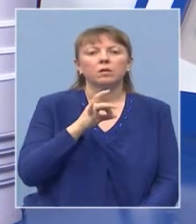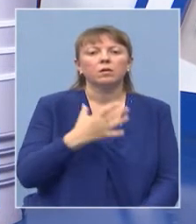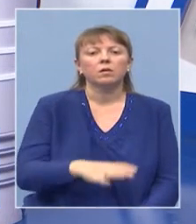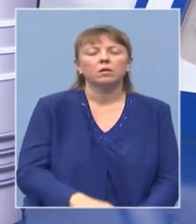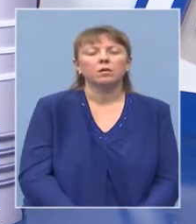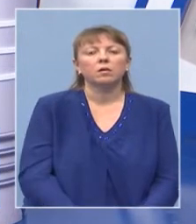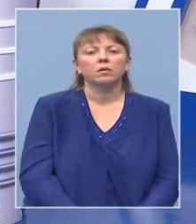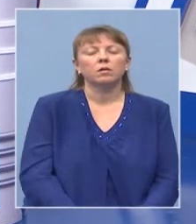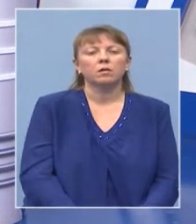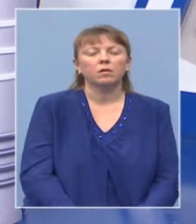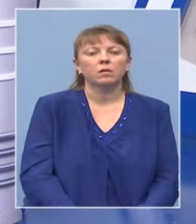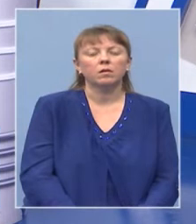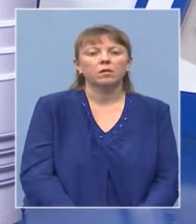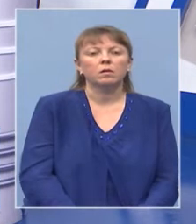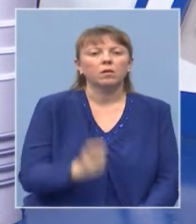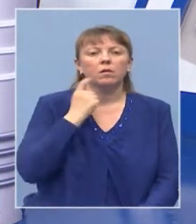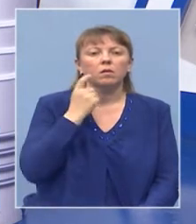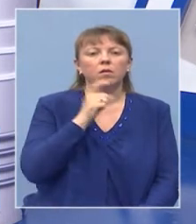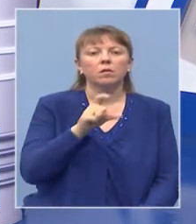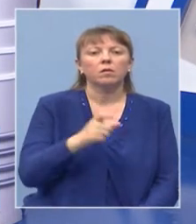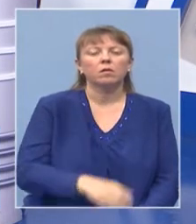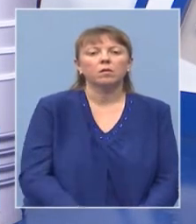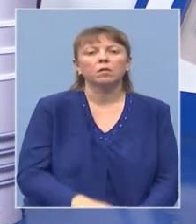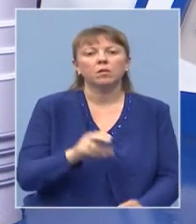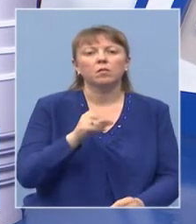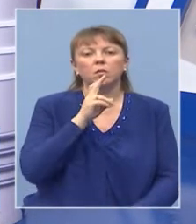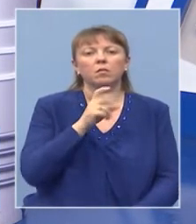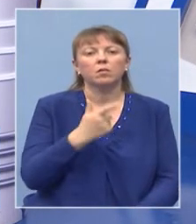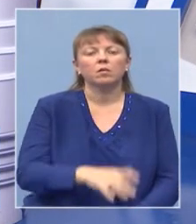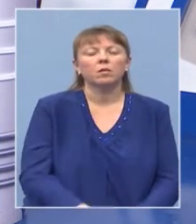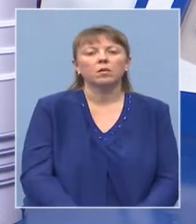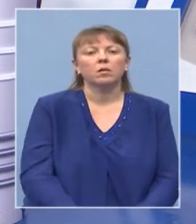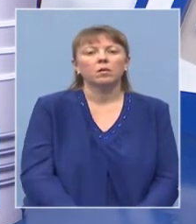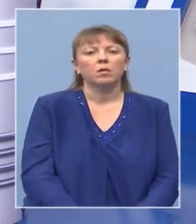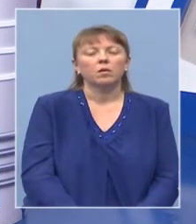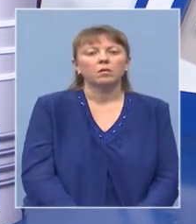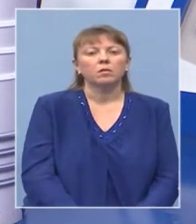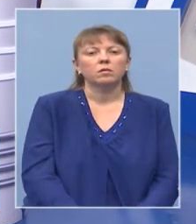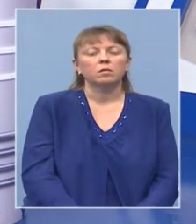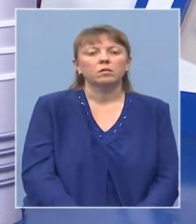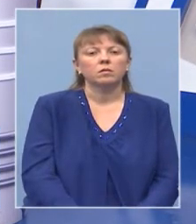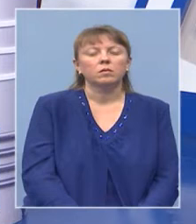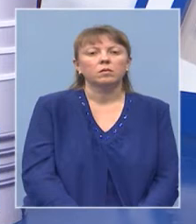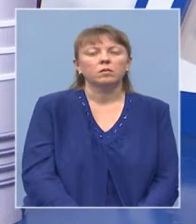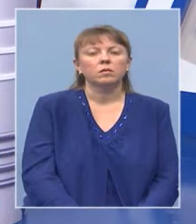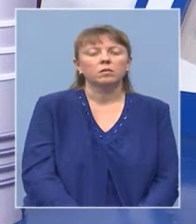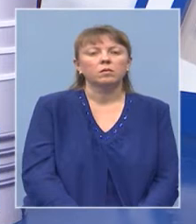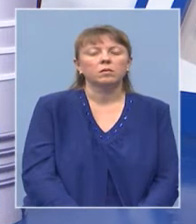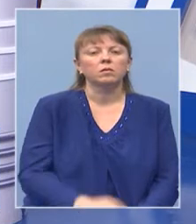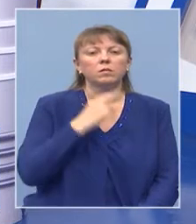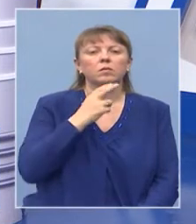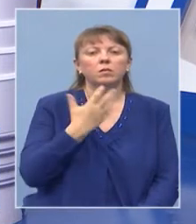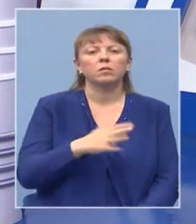тоже пользуется популярностью именно получение госуслуг в этой сфере. Здесь какие предусмотрены